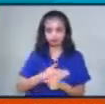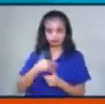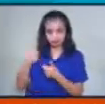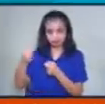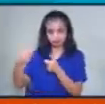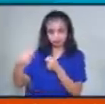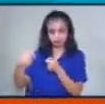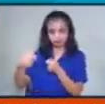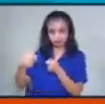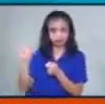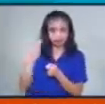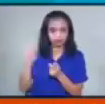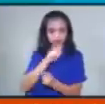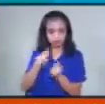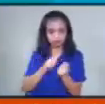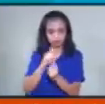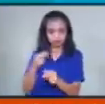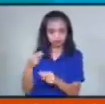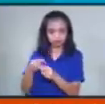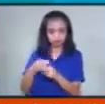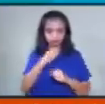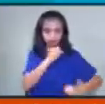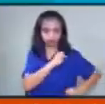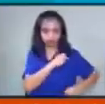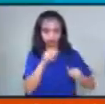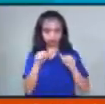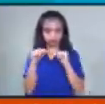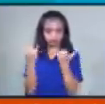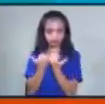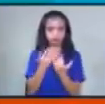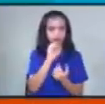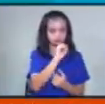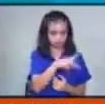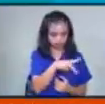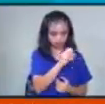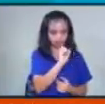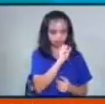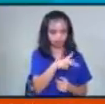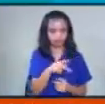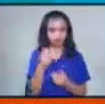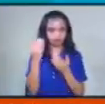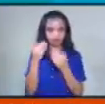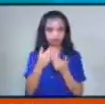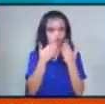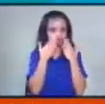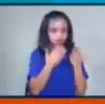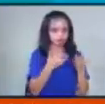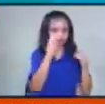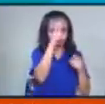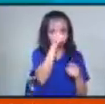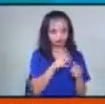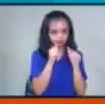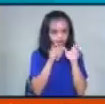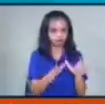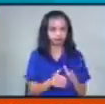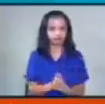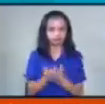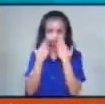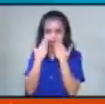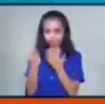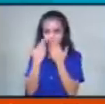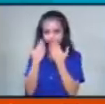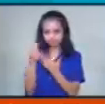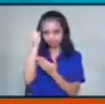yung saktong pangalan po ng security agency na yan. Opo, sir. Mr. Lacambra, mabuhay ka, sir. God bless. Thank you very